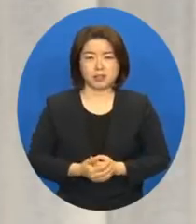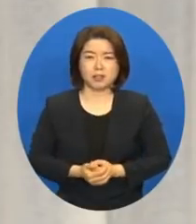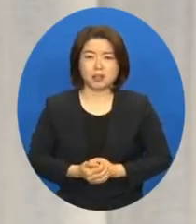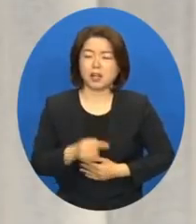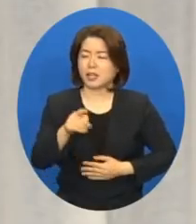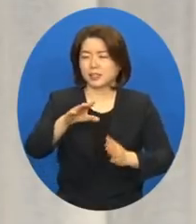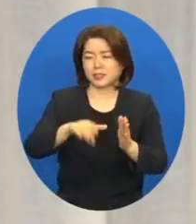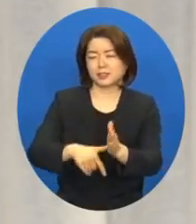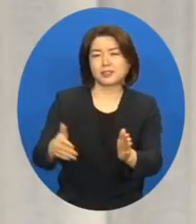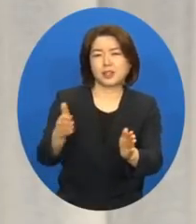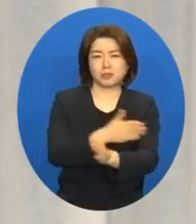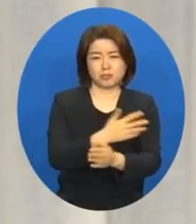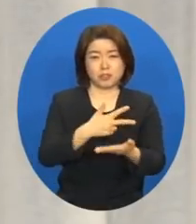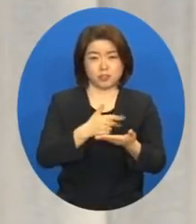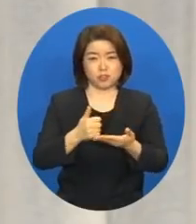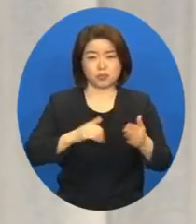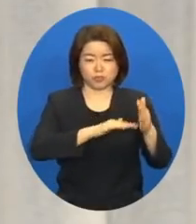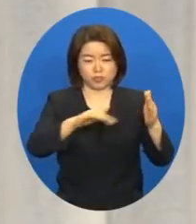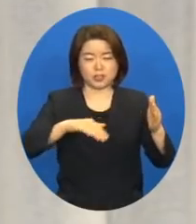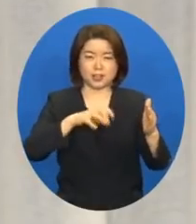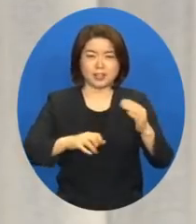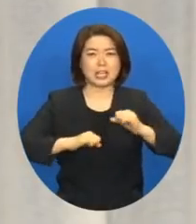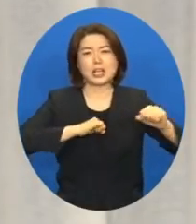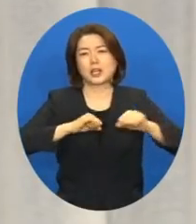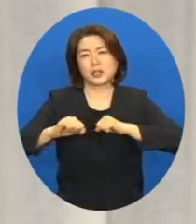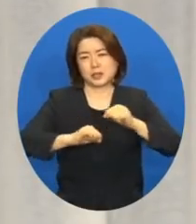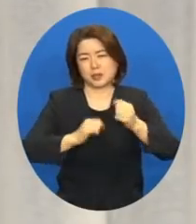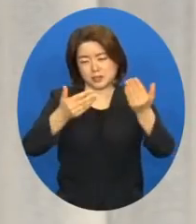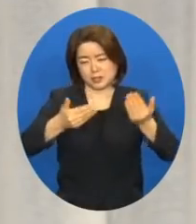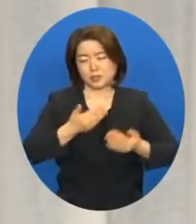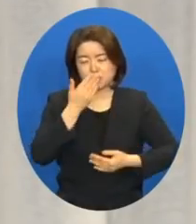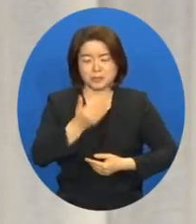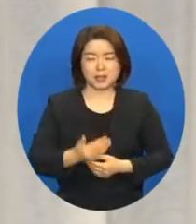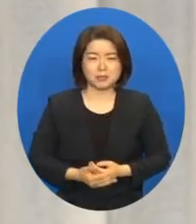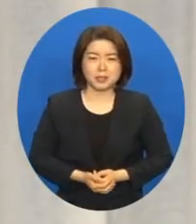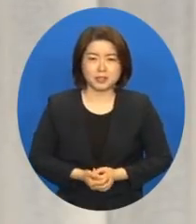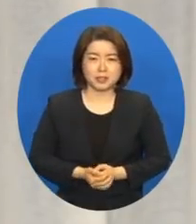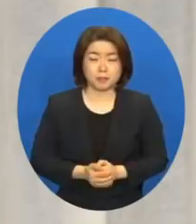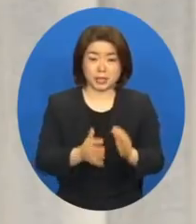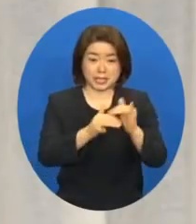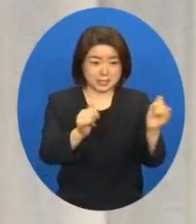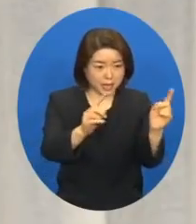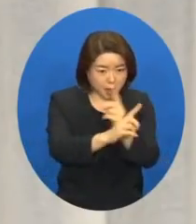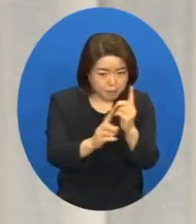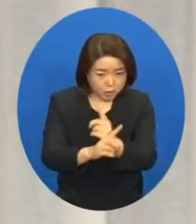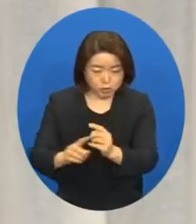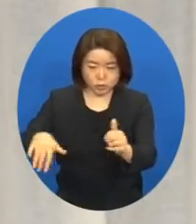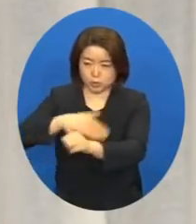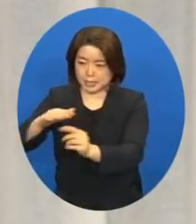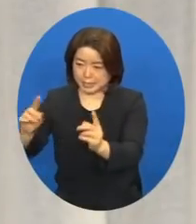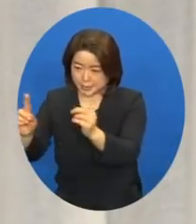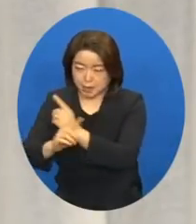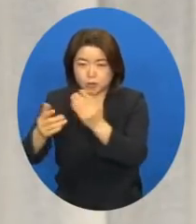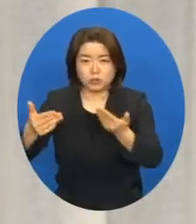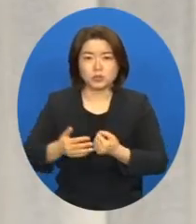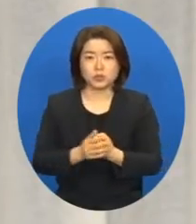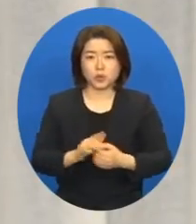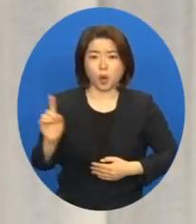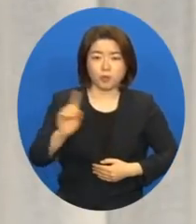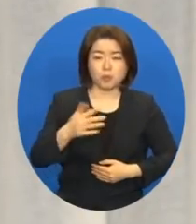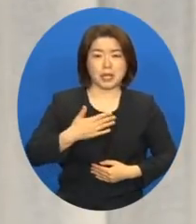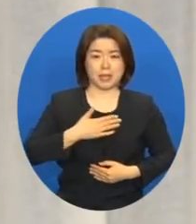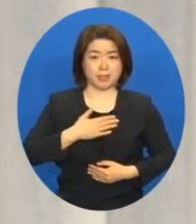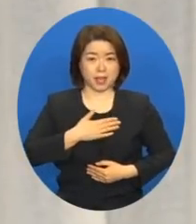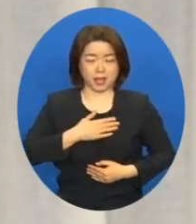그때부터 주님은 우리의 가정에 역사하실 수 있어요. 사람을 바꾸시고 상황을 바꾸시고 무엇보다 우리